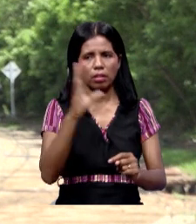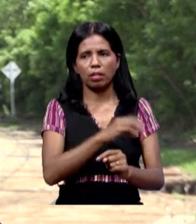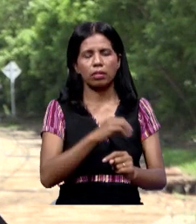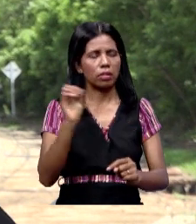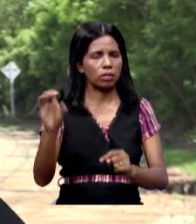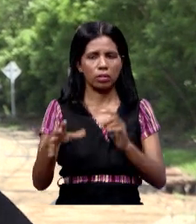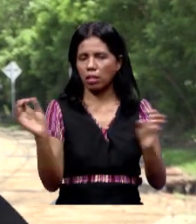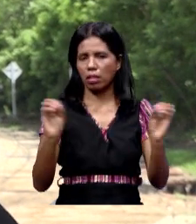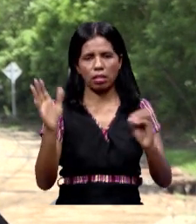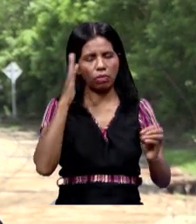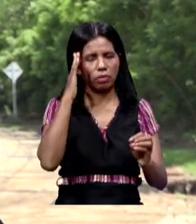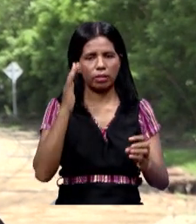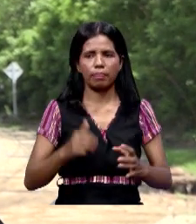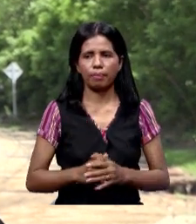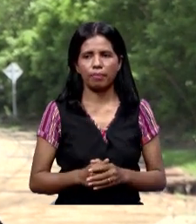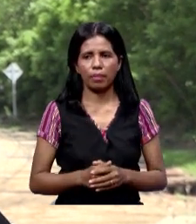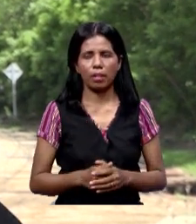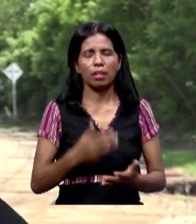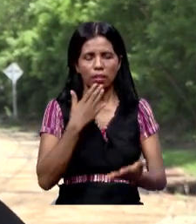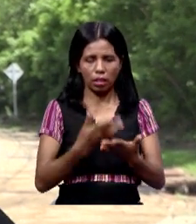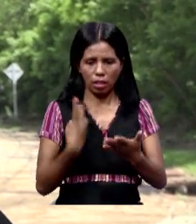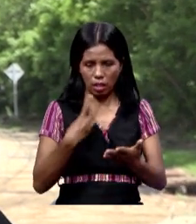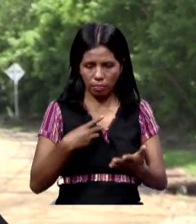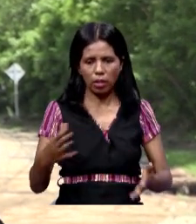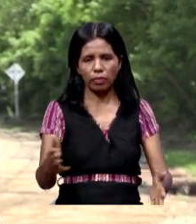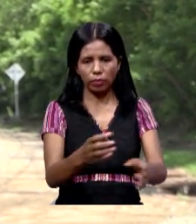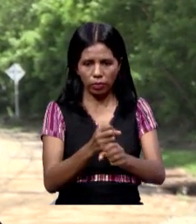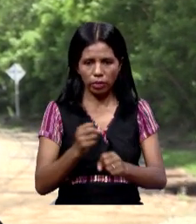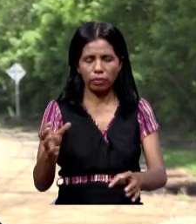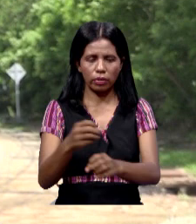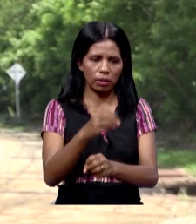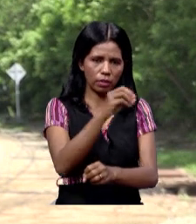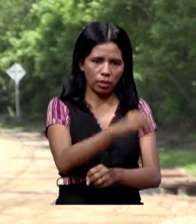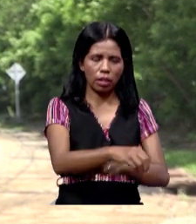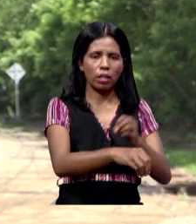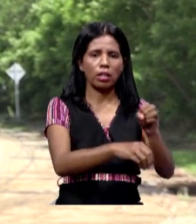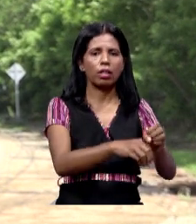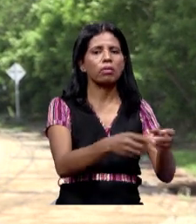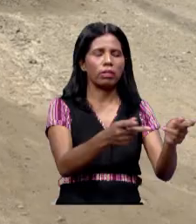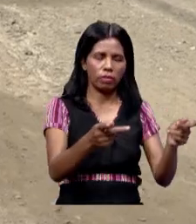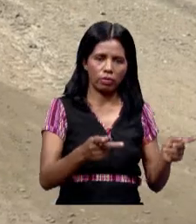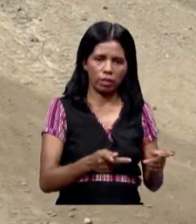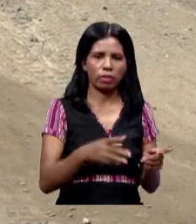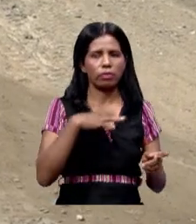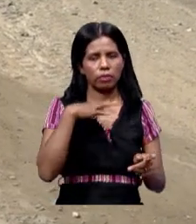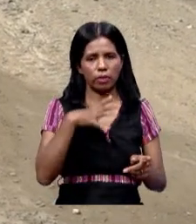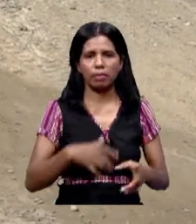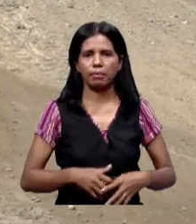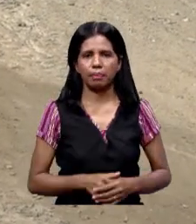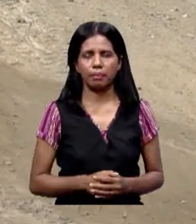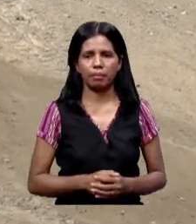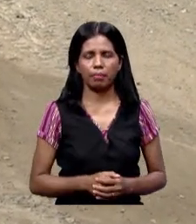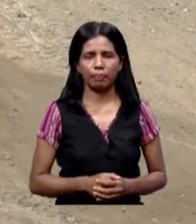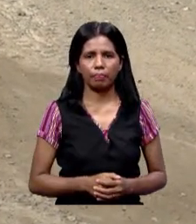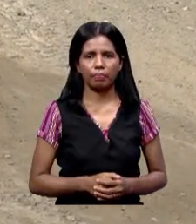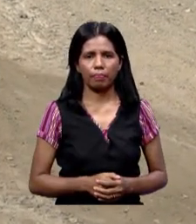sirban. Jadi dia kram sama mai amaras ni, amik putih rumah paling tawa fatin, sampah fatin.